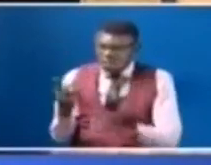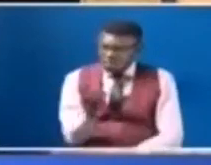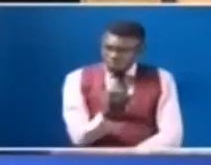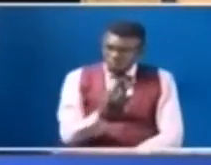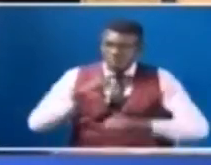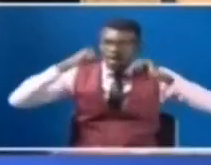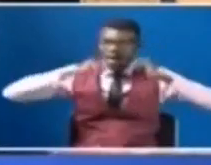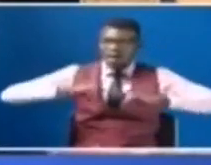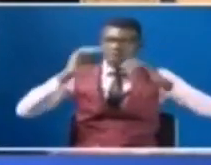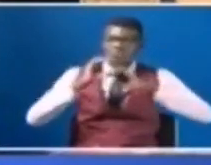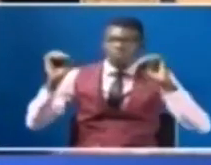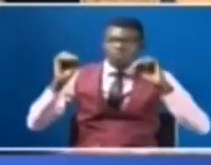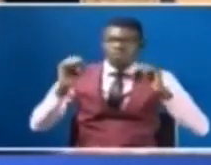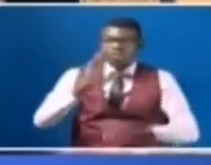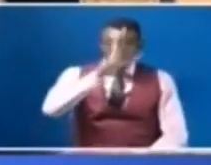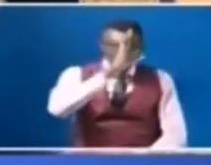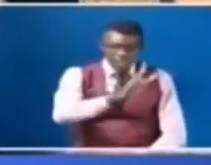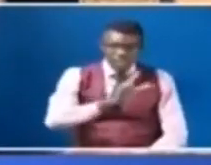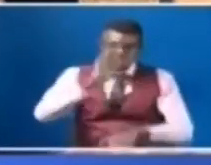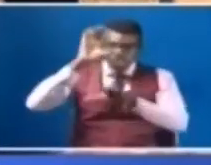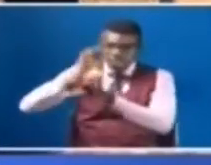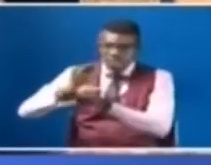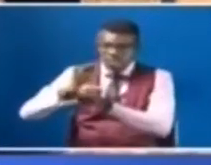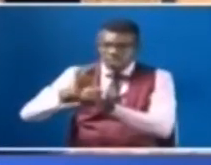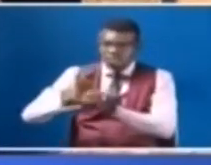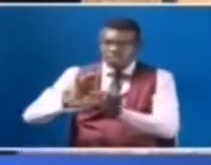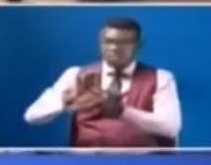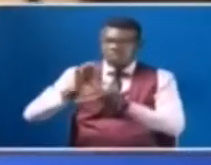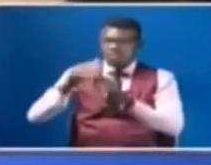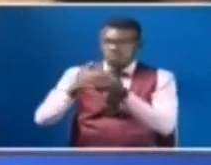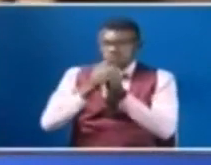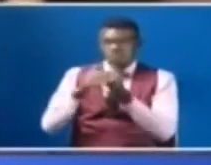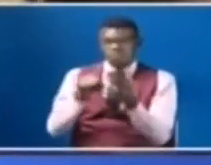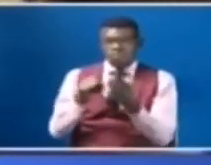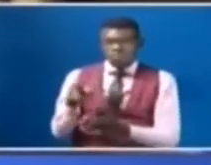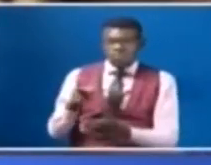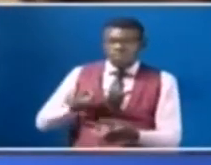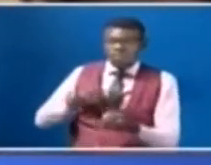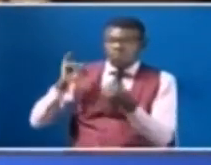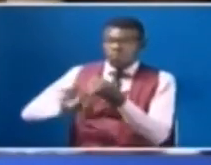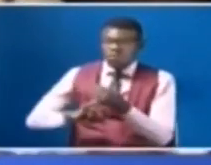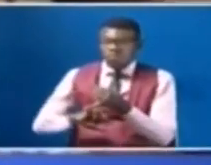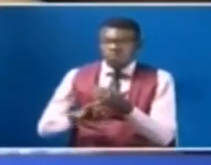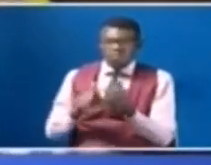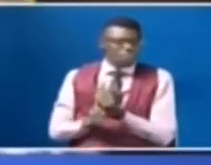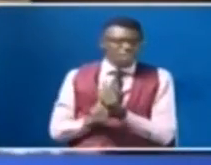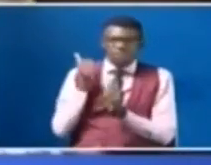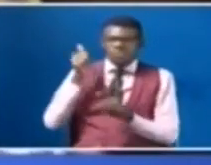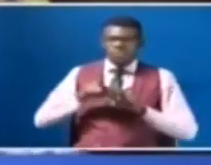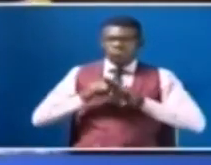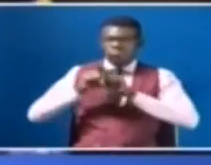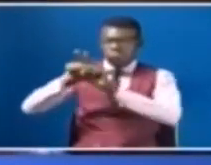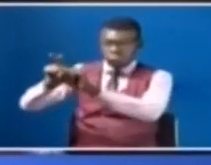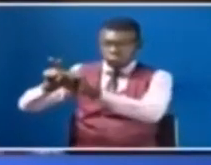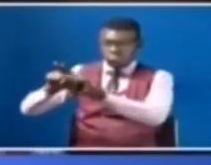hawa kuhusu ibada za Jumapili na kanisa hasa wanalostahili kuabudia. Mke anadaiwa kukataa kuandamana na mumewe kwenye